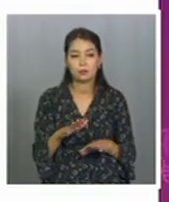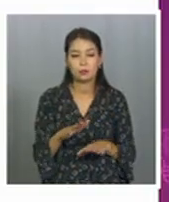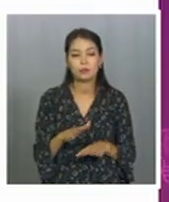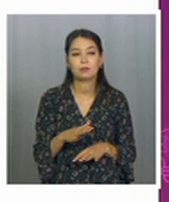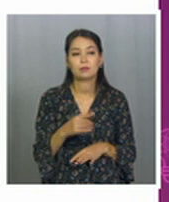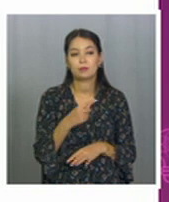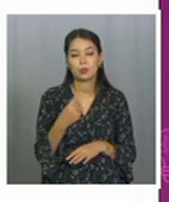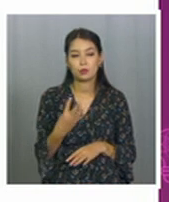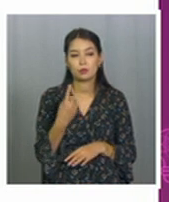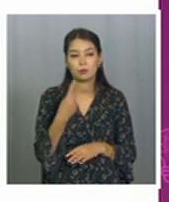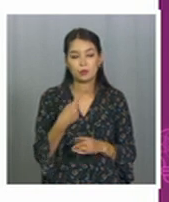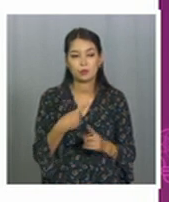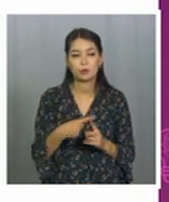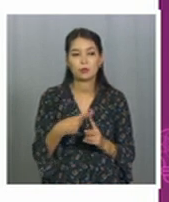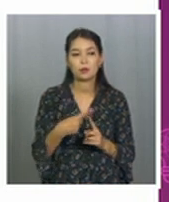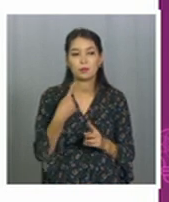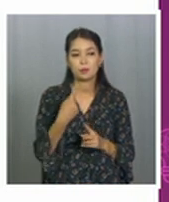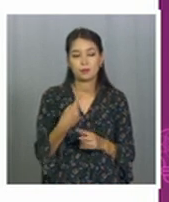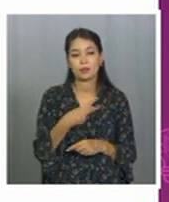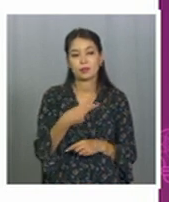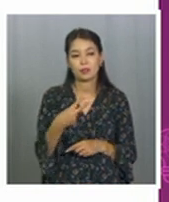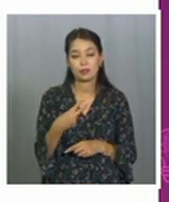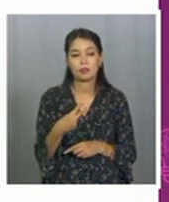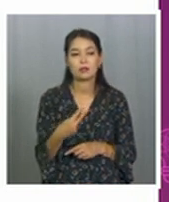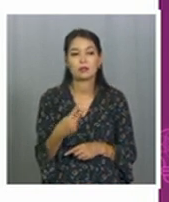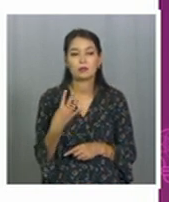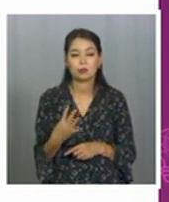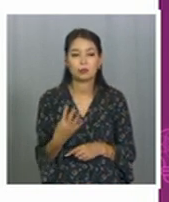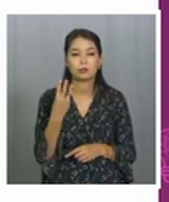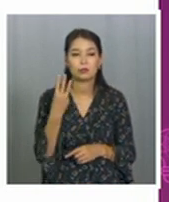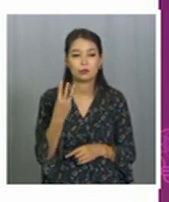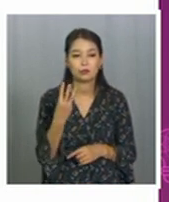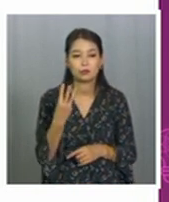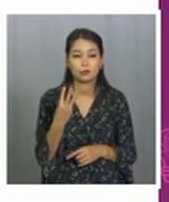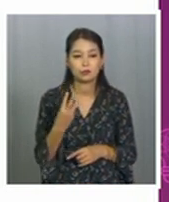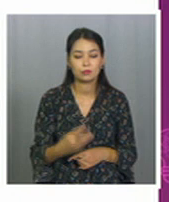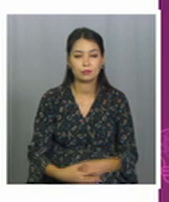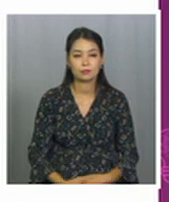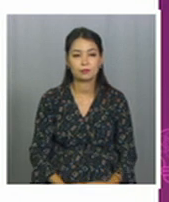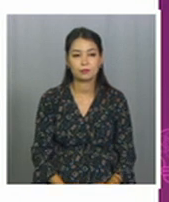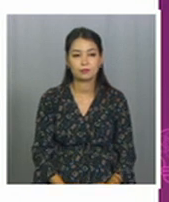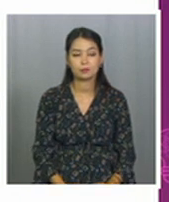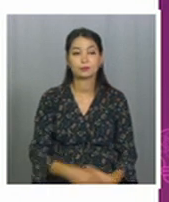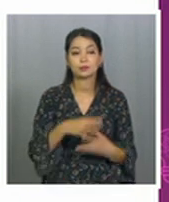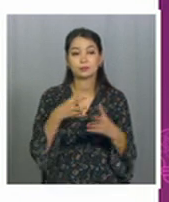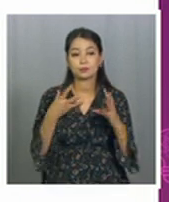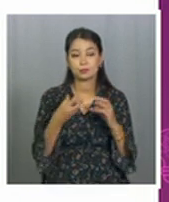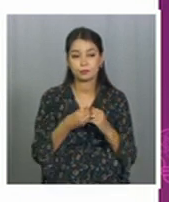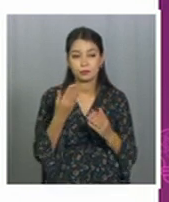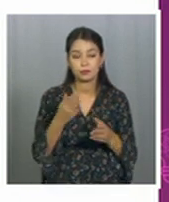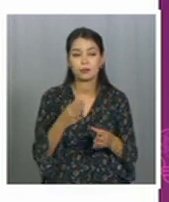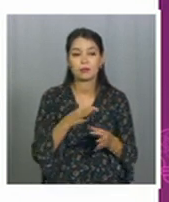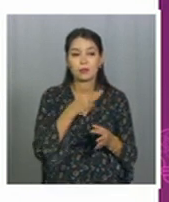1 қосылған 1. Тең 4-тен 3. Сонда берілген